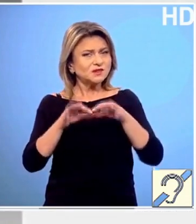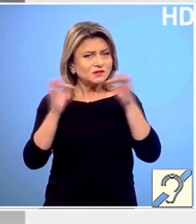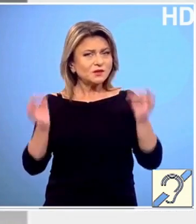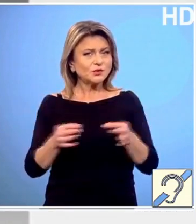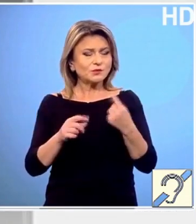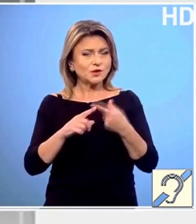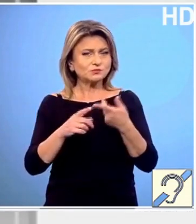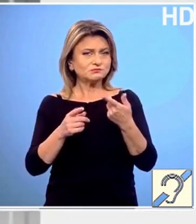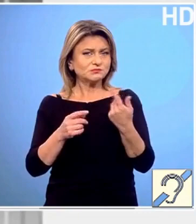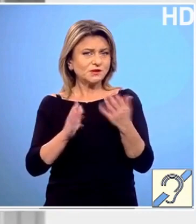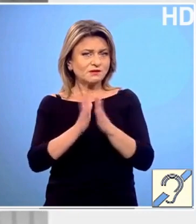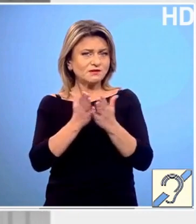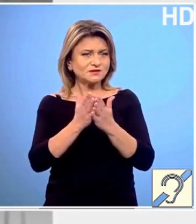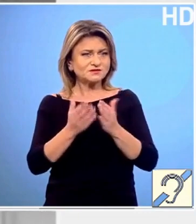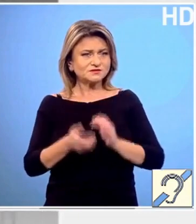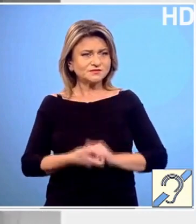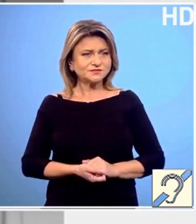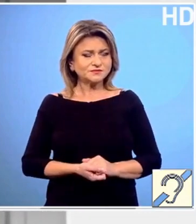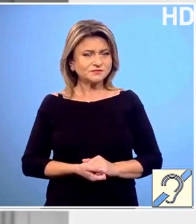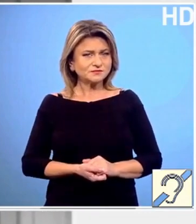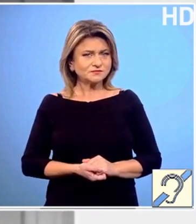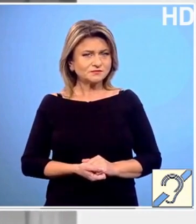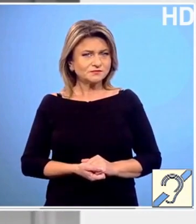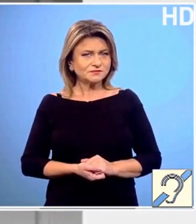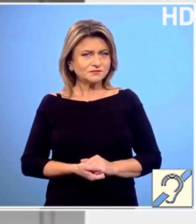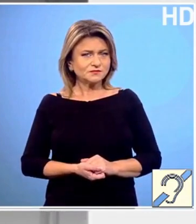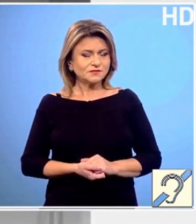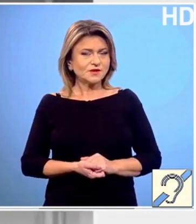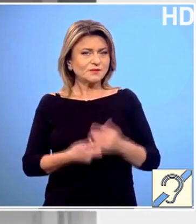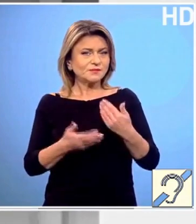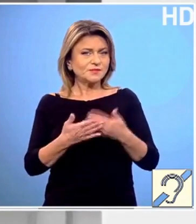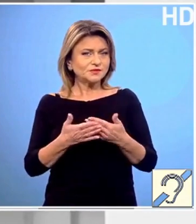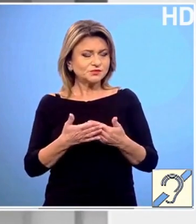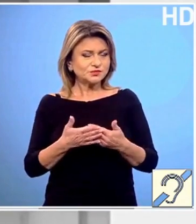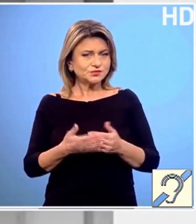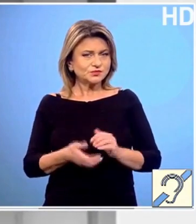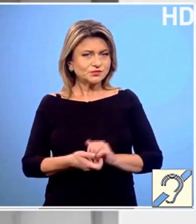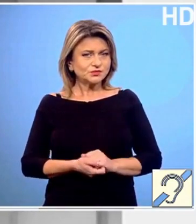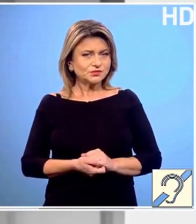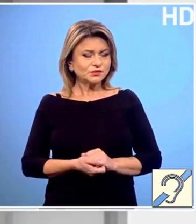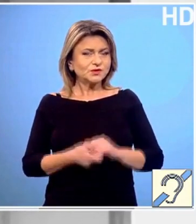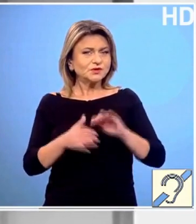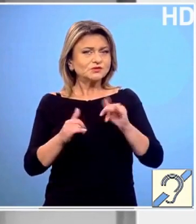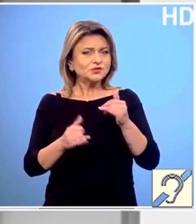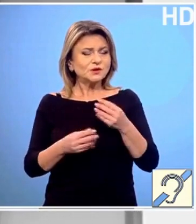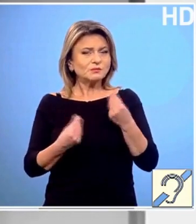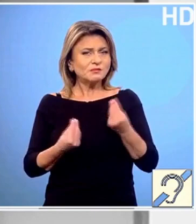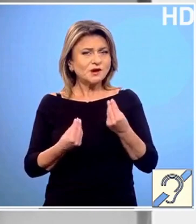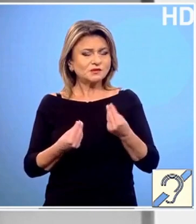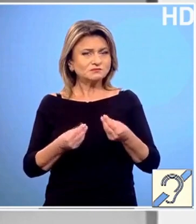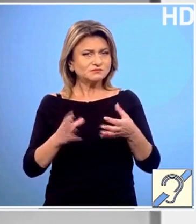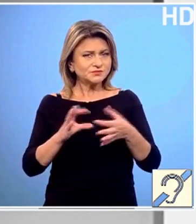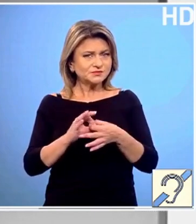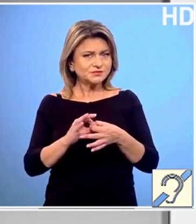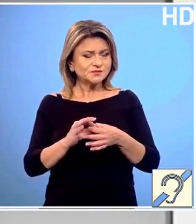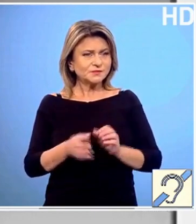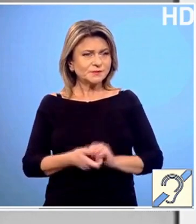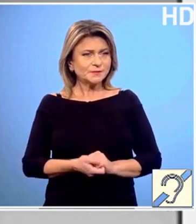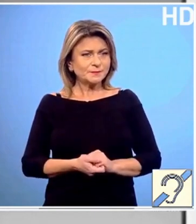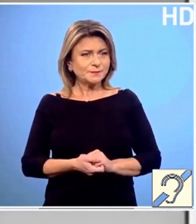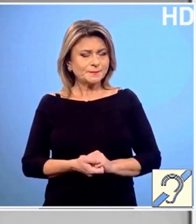cărți. Câștigătorul pentru cel mai activ consiliu școlar îi revine